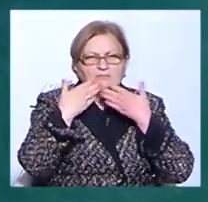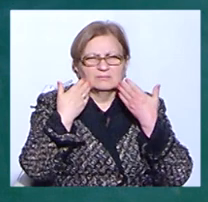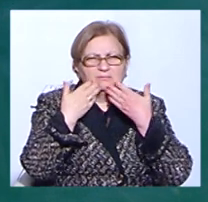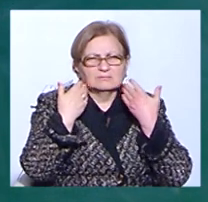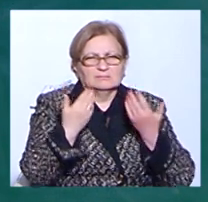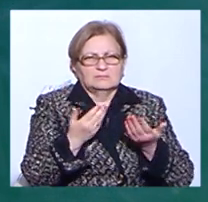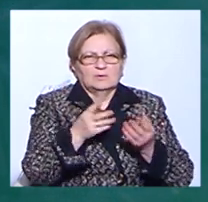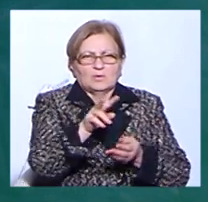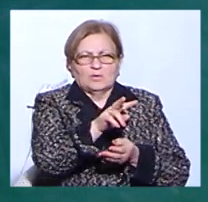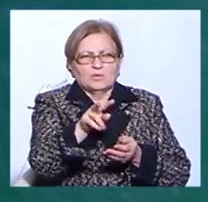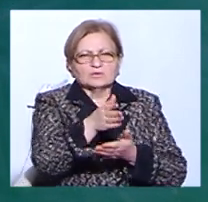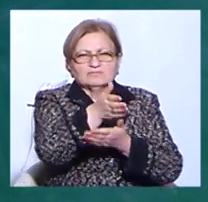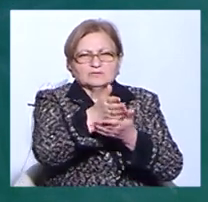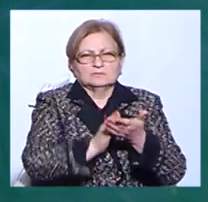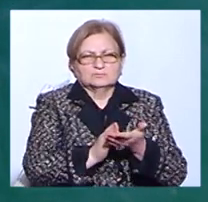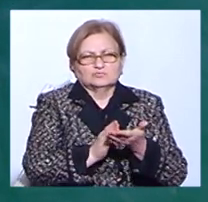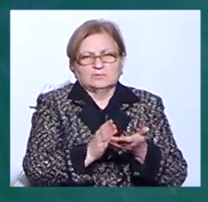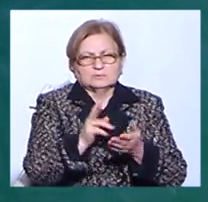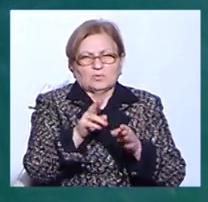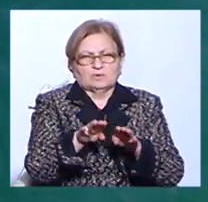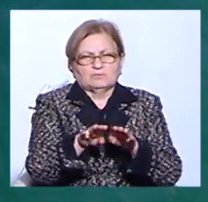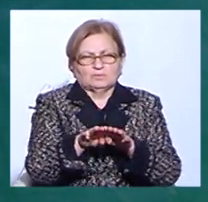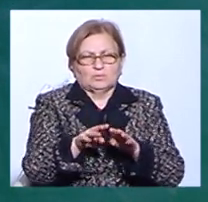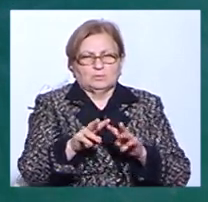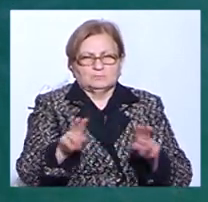განვიხილოთ. თითოეულ გავყავდი შუაზე, ორ ტოლ ნაწილად.